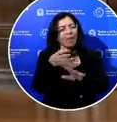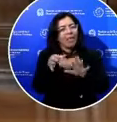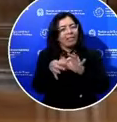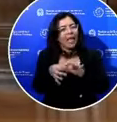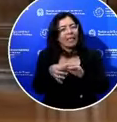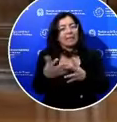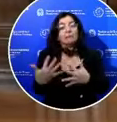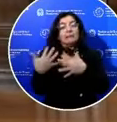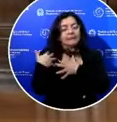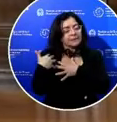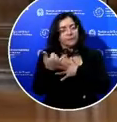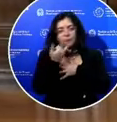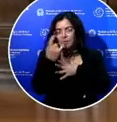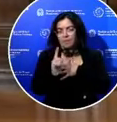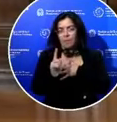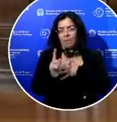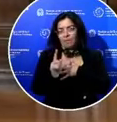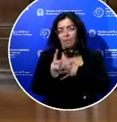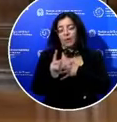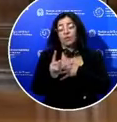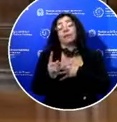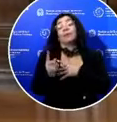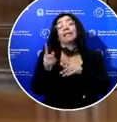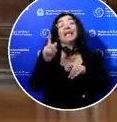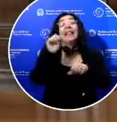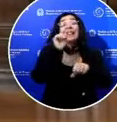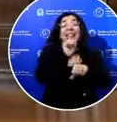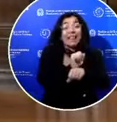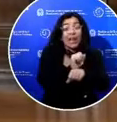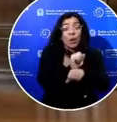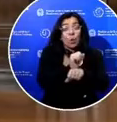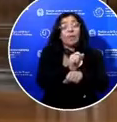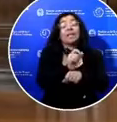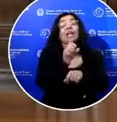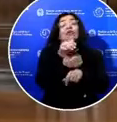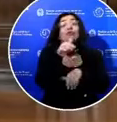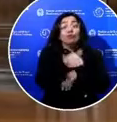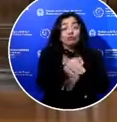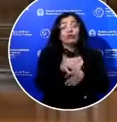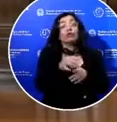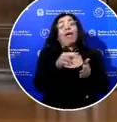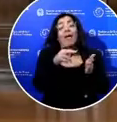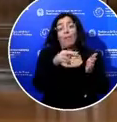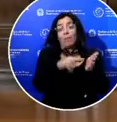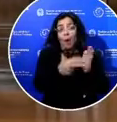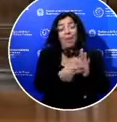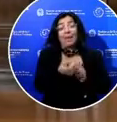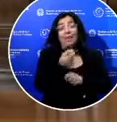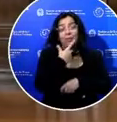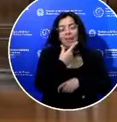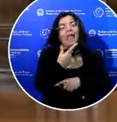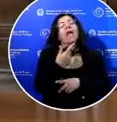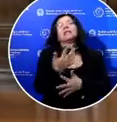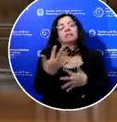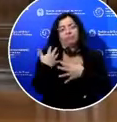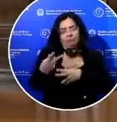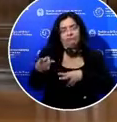È ancor meno semplice prendersi cura dei detenuti con problemi di dipendenze. Il compito non